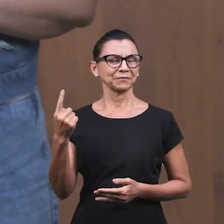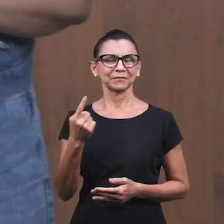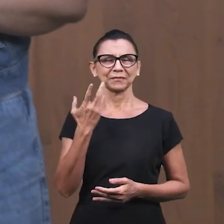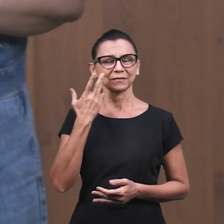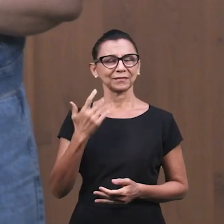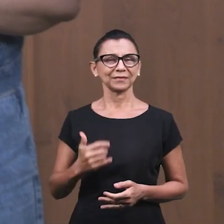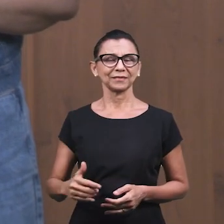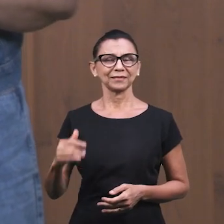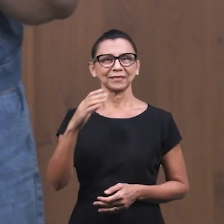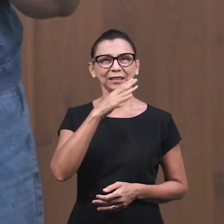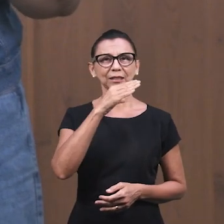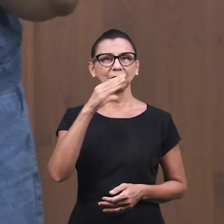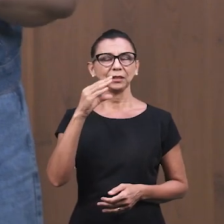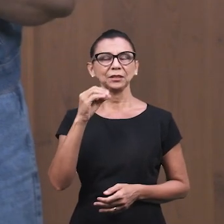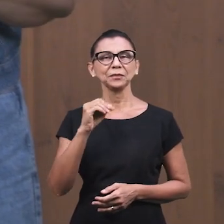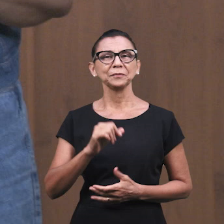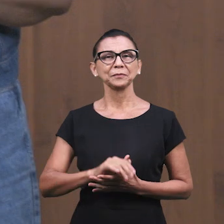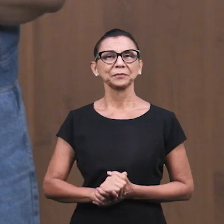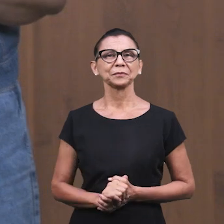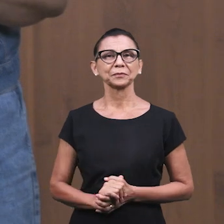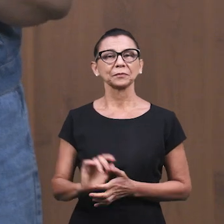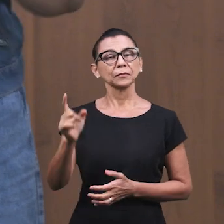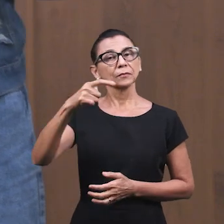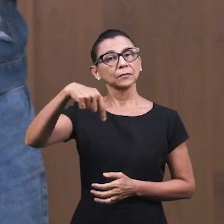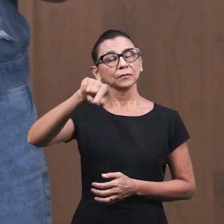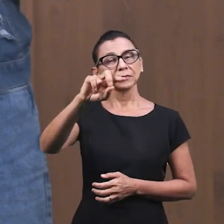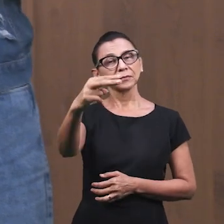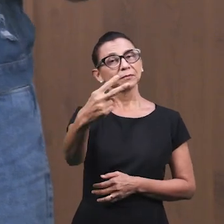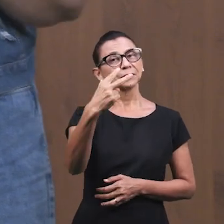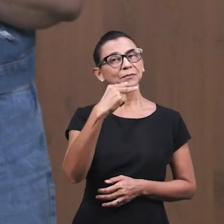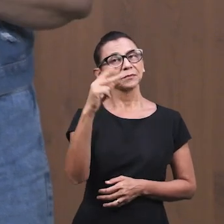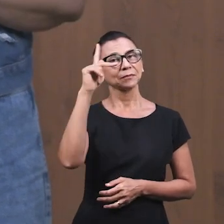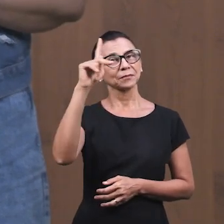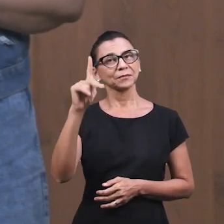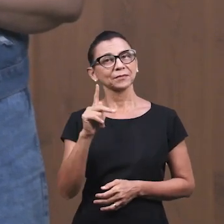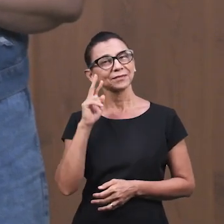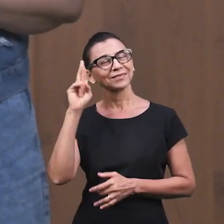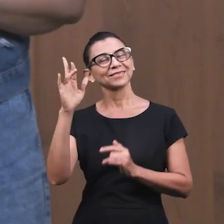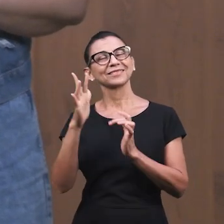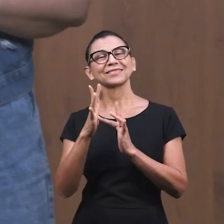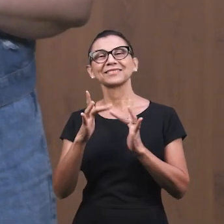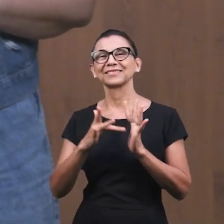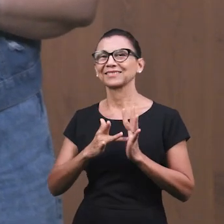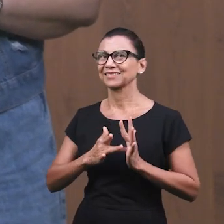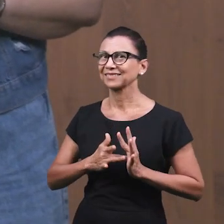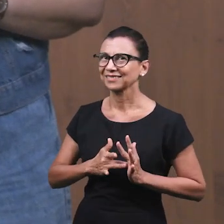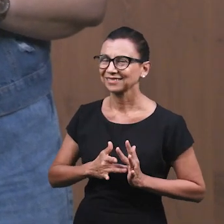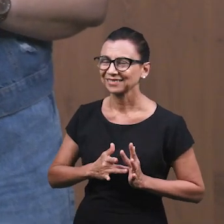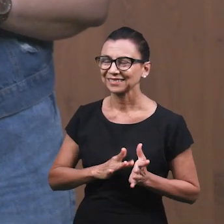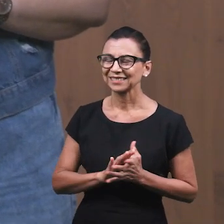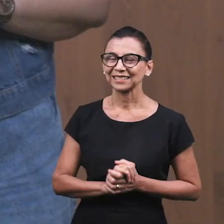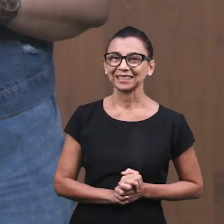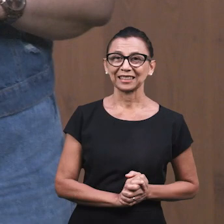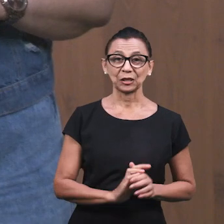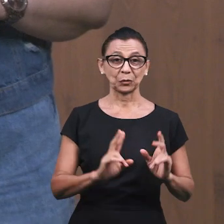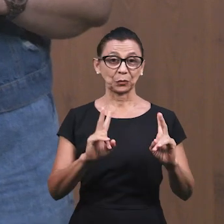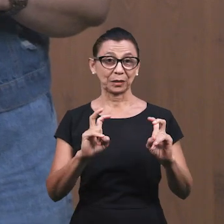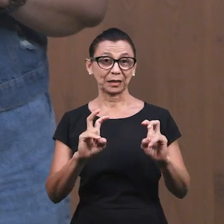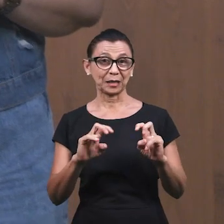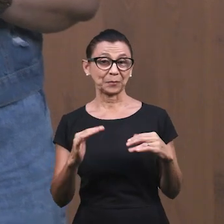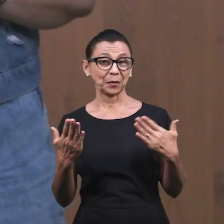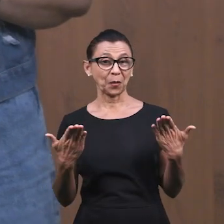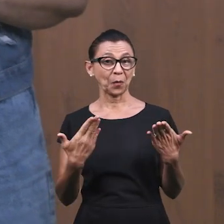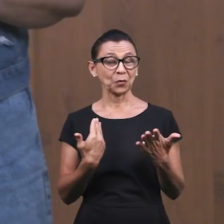Nous saluons nos enfants bien-aimés, intermédiaires et adolescents, et tous qui nous regardent dans la paix du